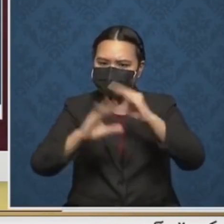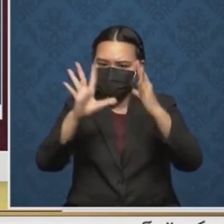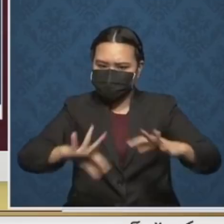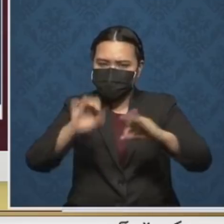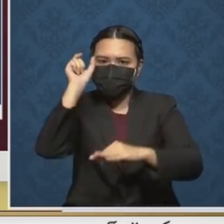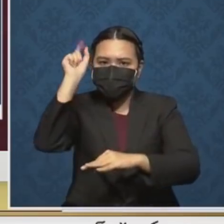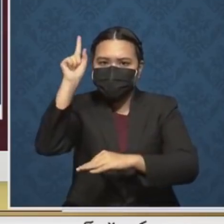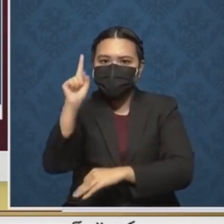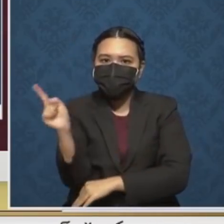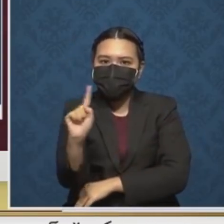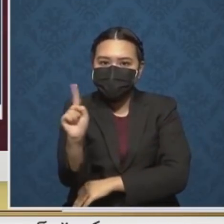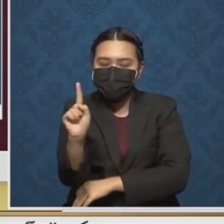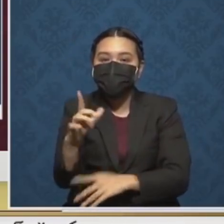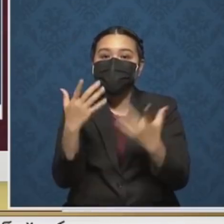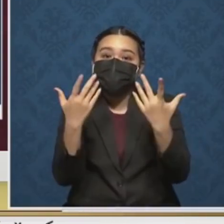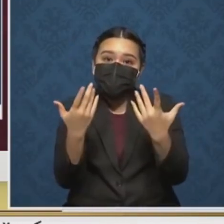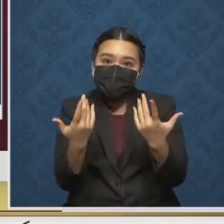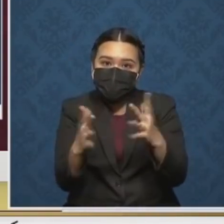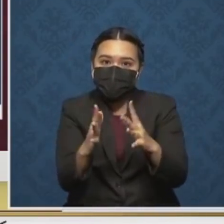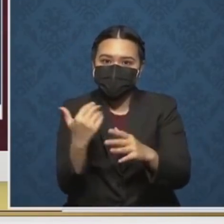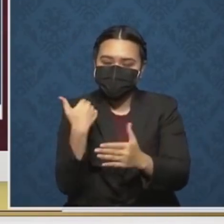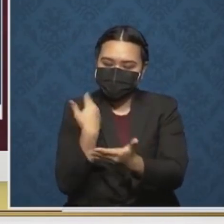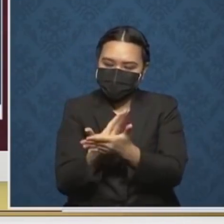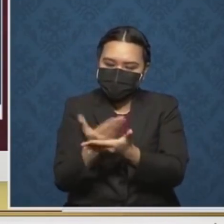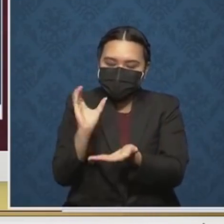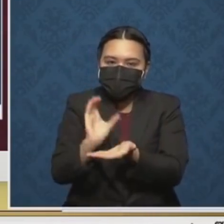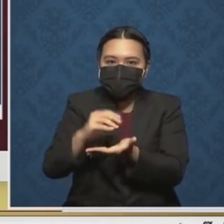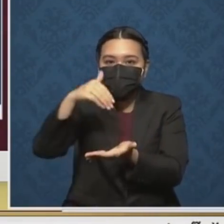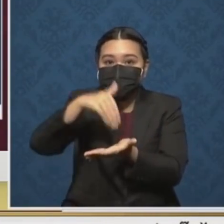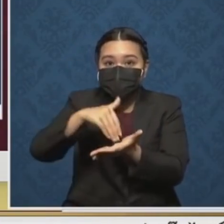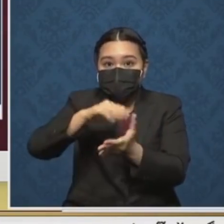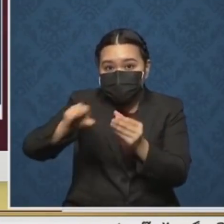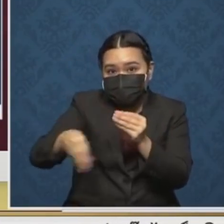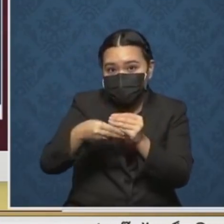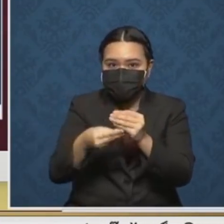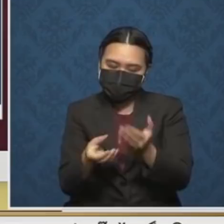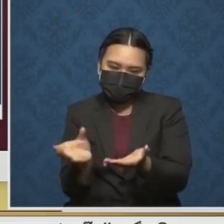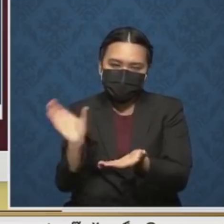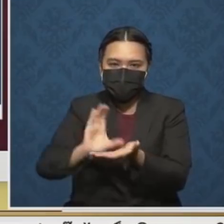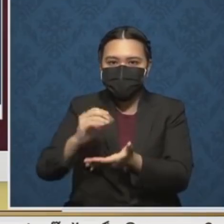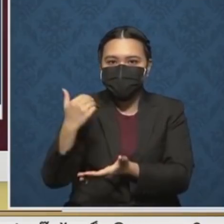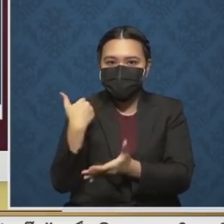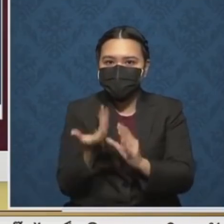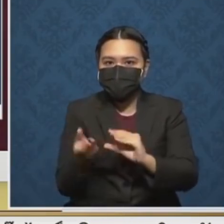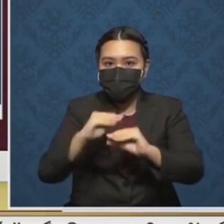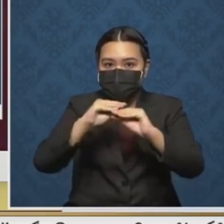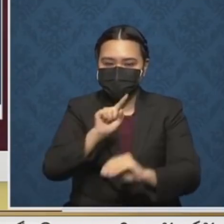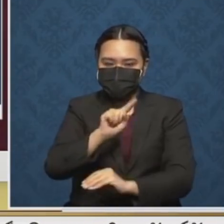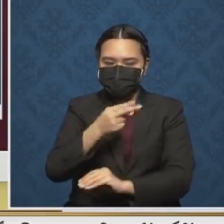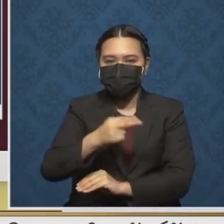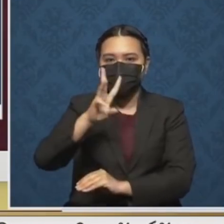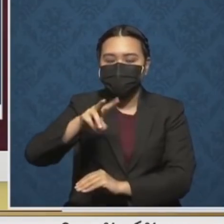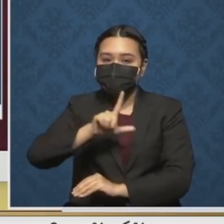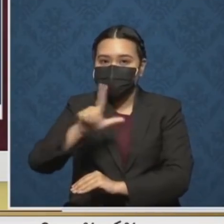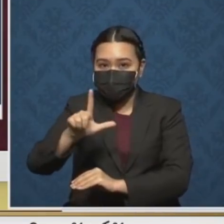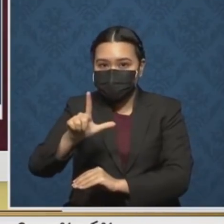างไรและการที่เรายิ่งเพิ่มงบกลางตรงนี้เข้าไปให้มากขึ้นเป็น 16,000 ล้านบาทก็เท่ากับว่